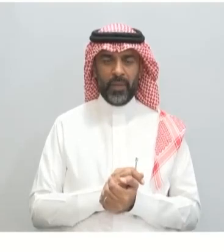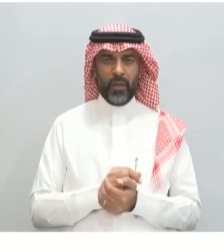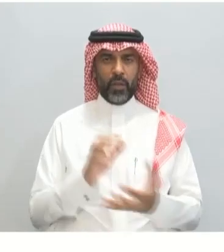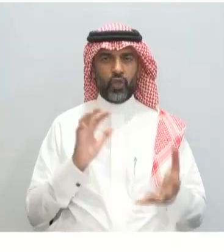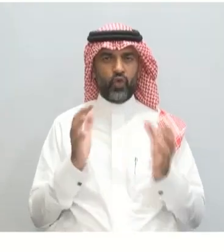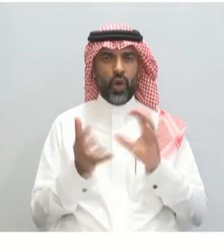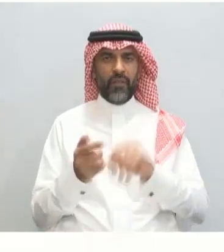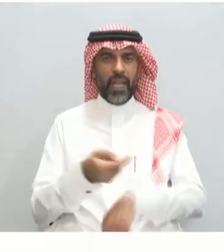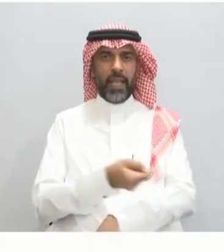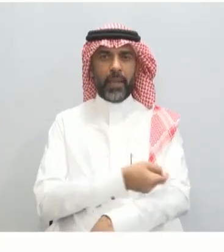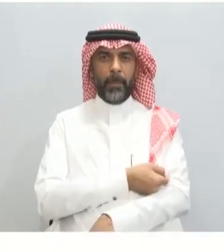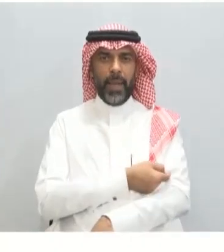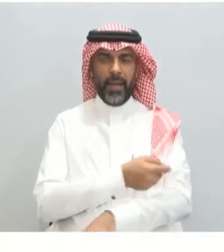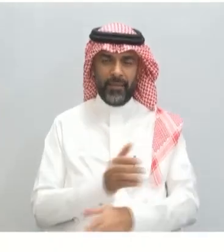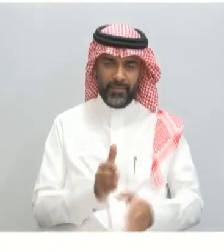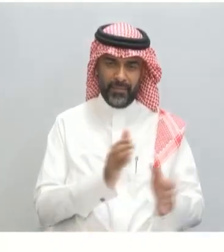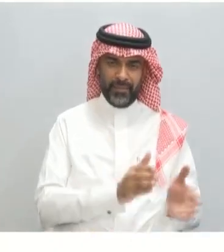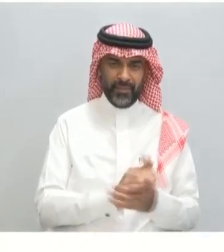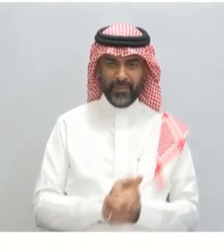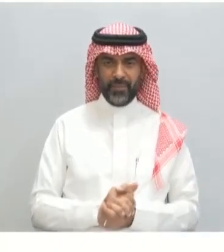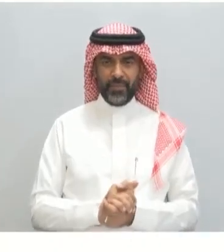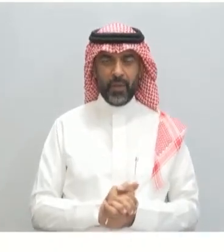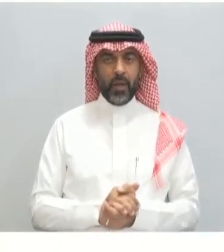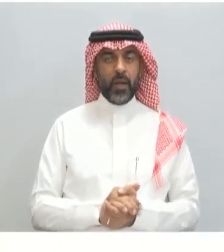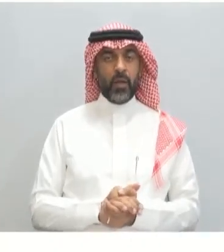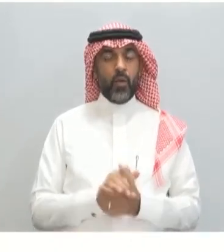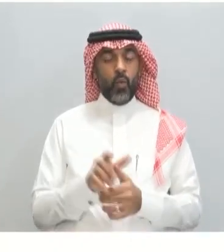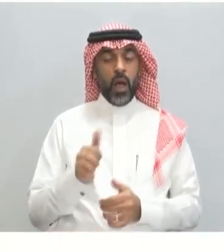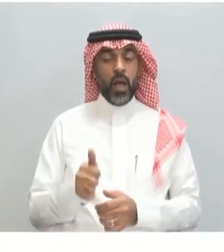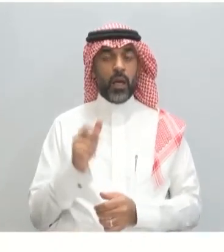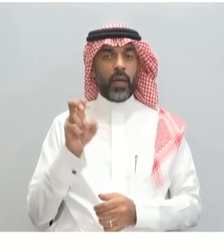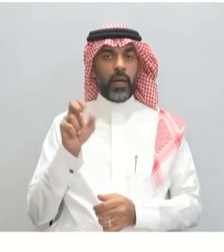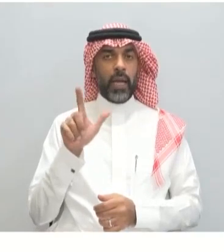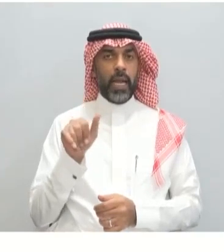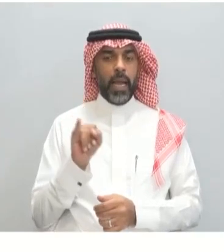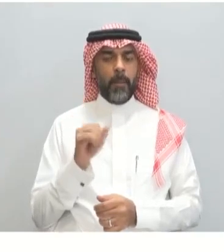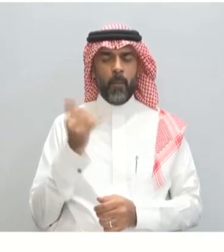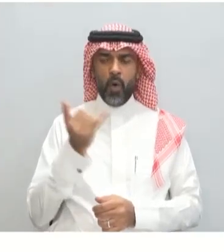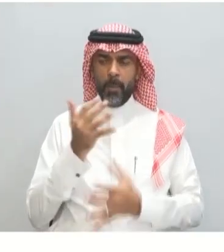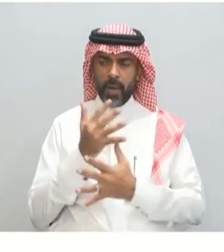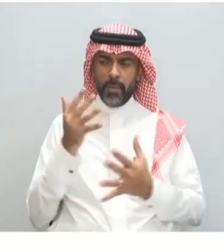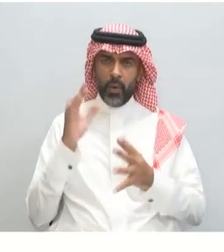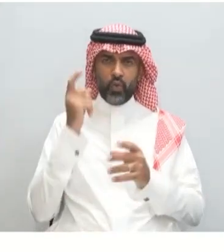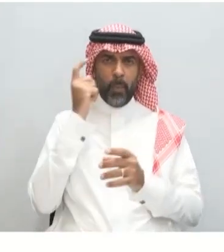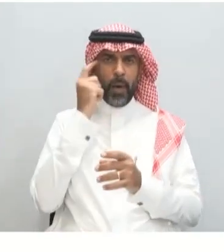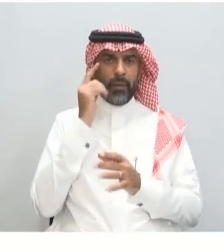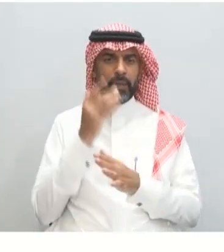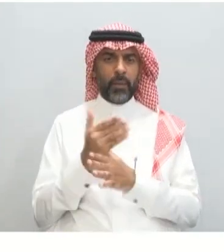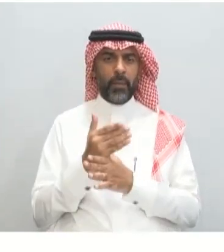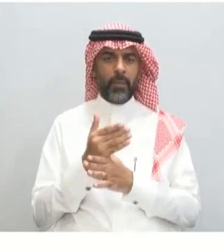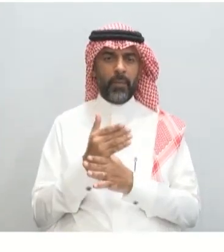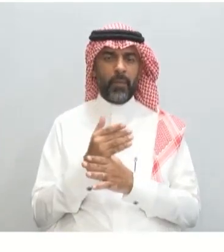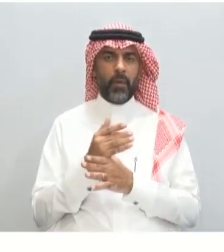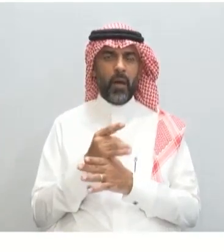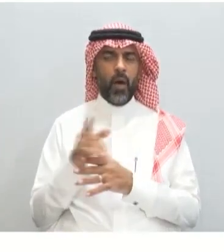بالجغرافيا الطبيه ولاقل مهمه كبيره معرفته لانه من